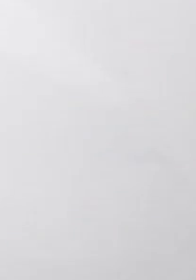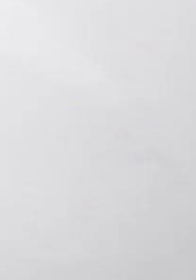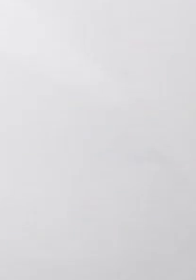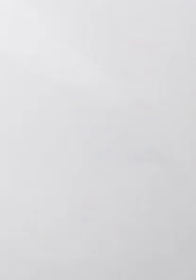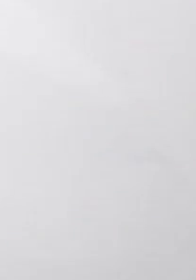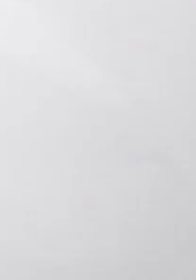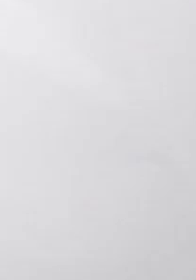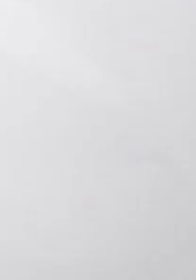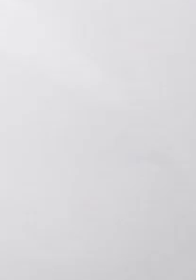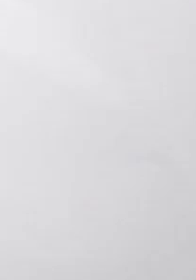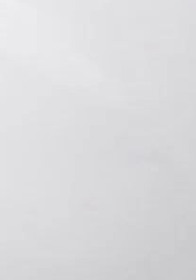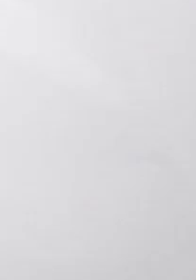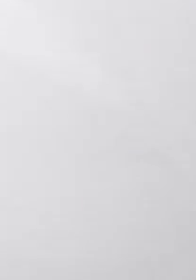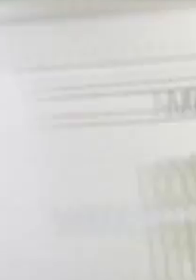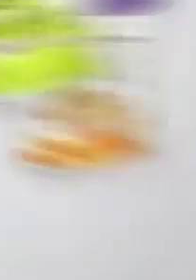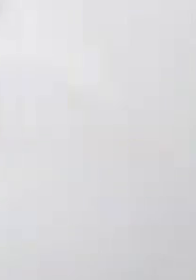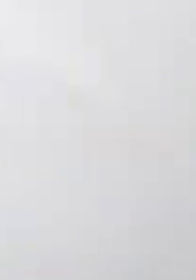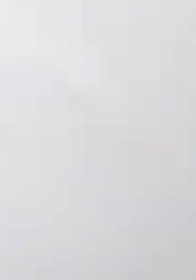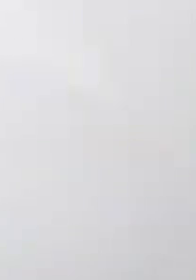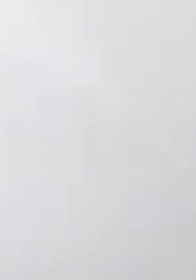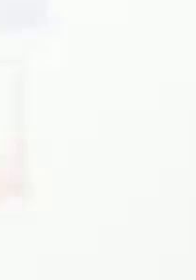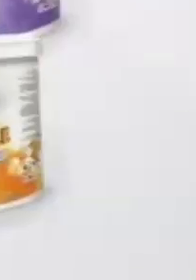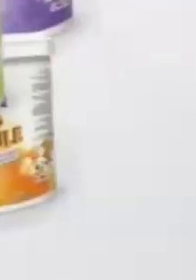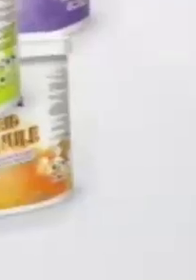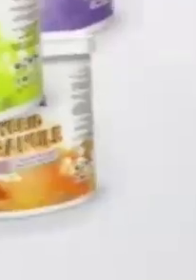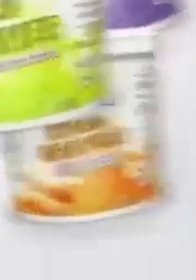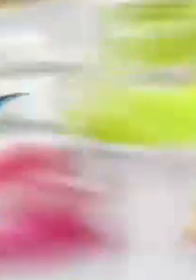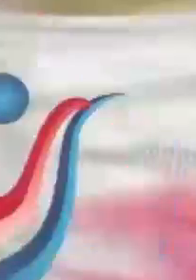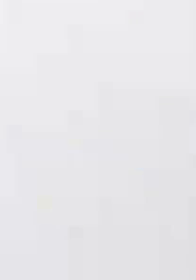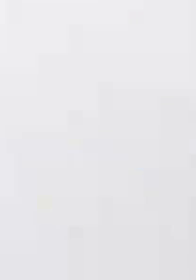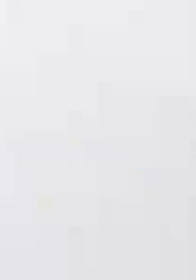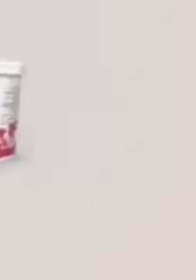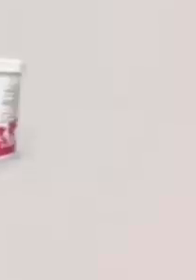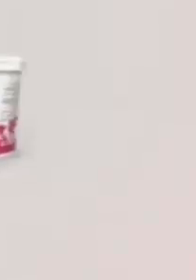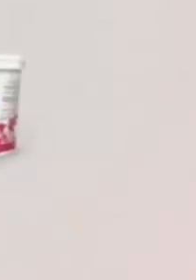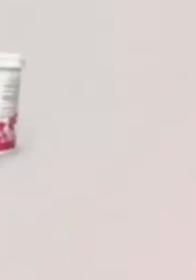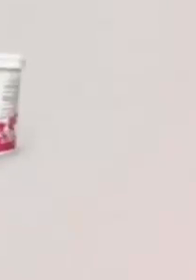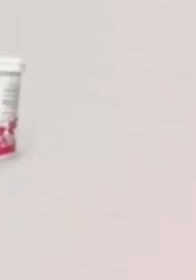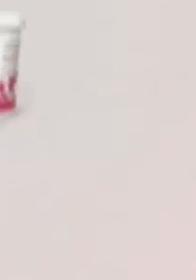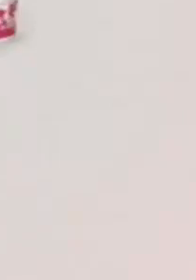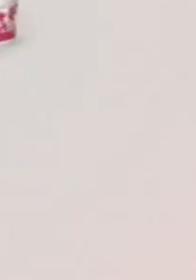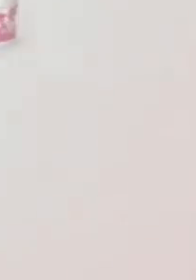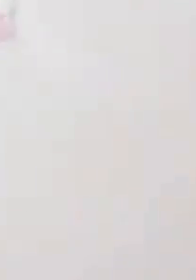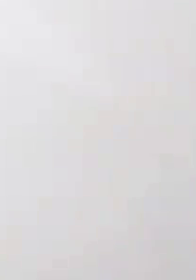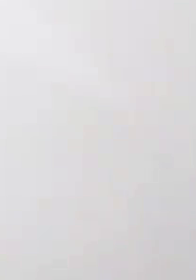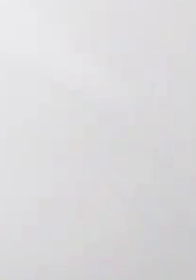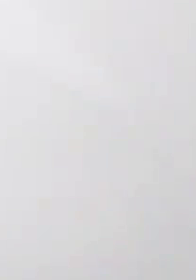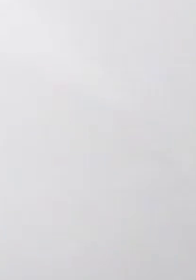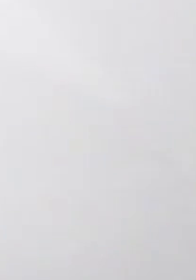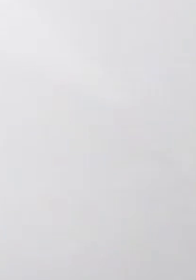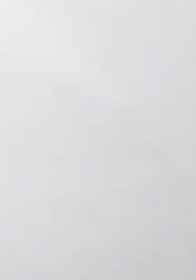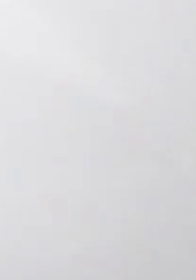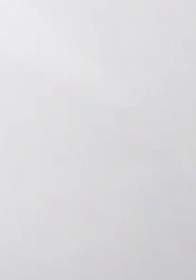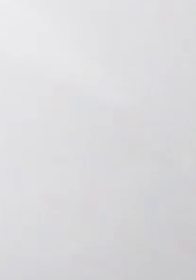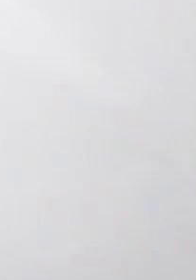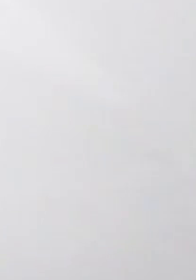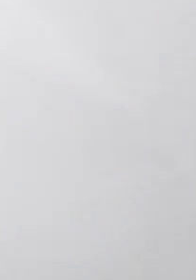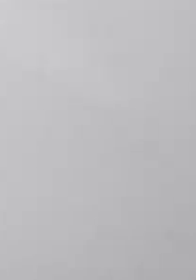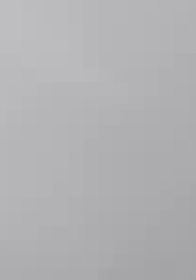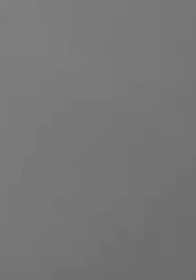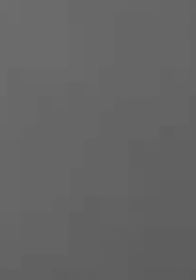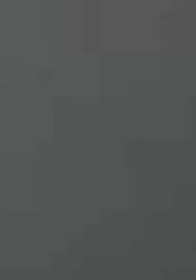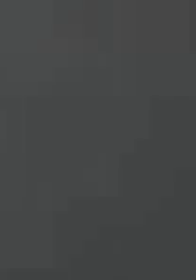marangi atandukanye harimo weather guard silk zitandukanye amarangi yo kuri plafond n'andi marangi yo kudekora utasanga handi Maxline murayisanga